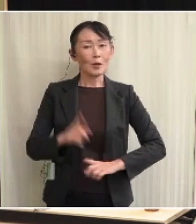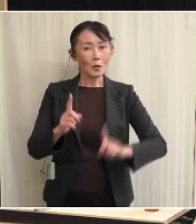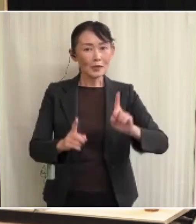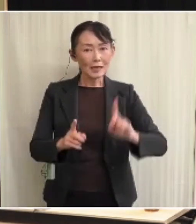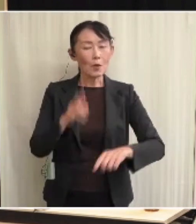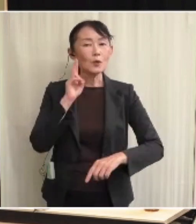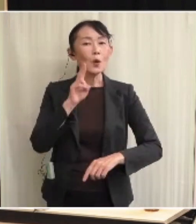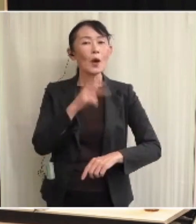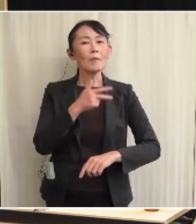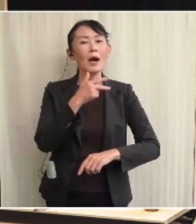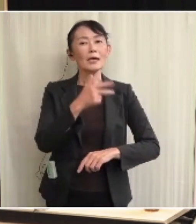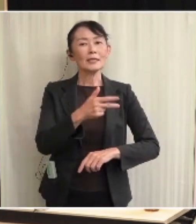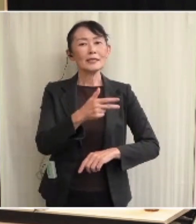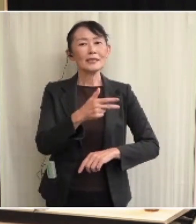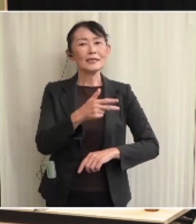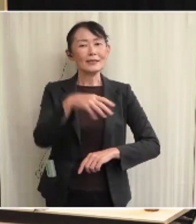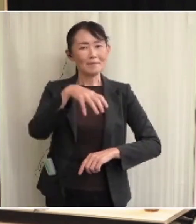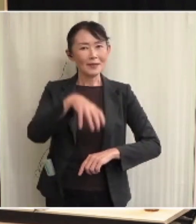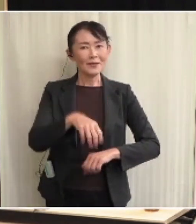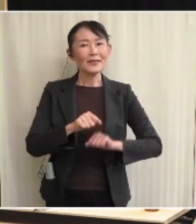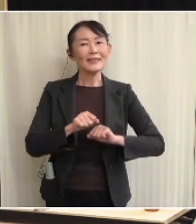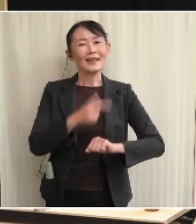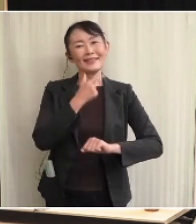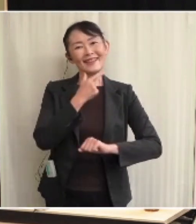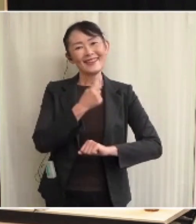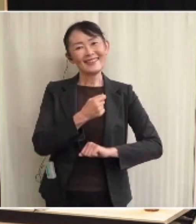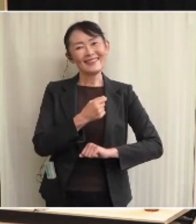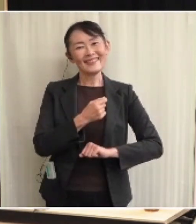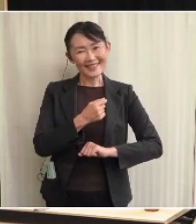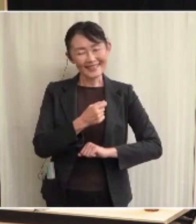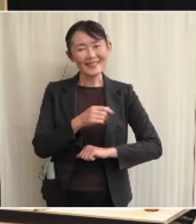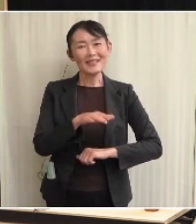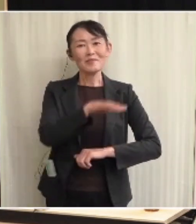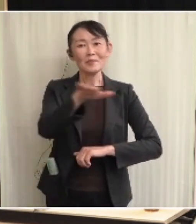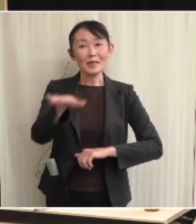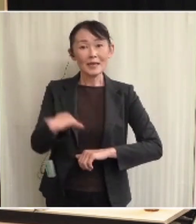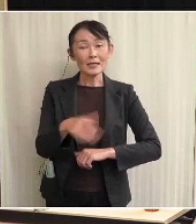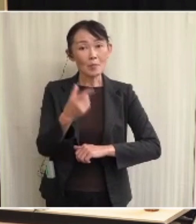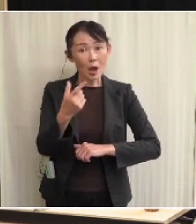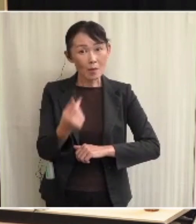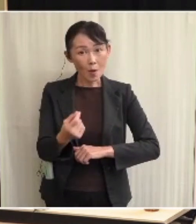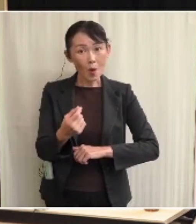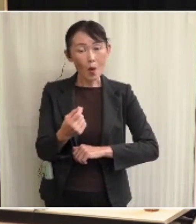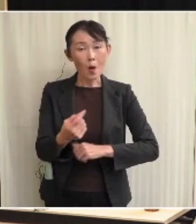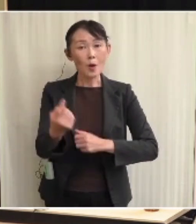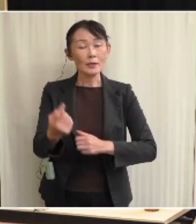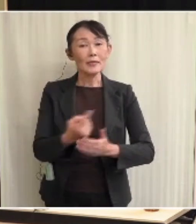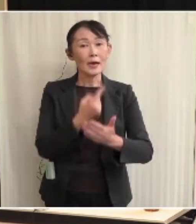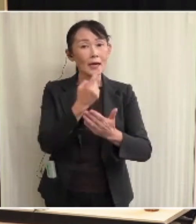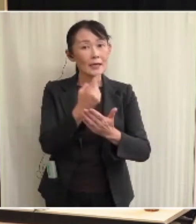も横浜市様でやらせていただきますので、ぜひ皆様にも、ご覧いただきつつ、